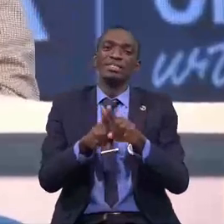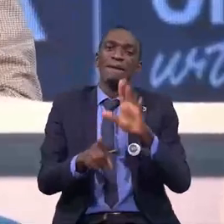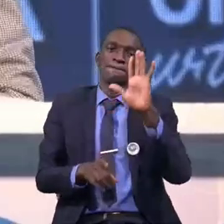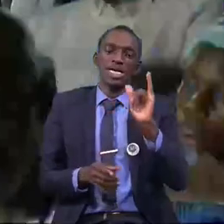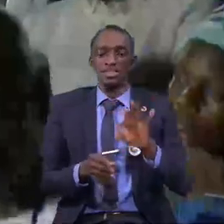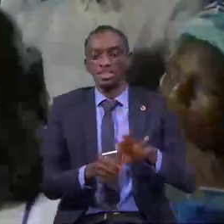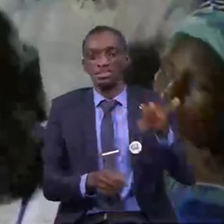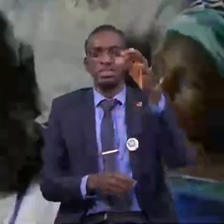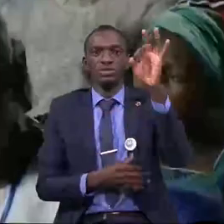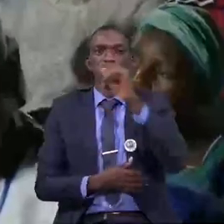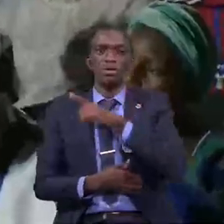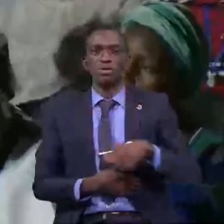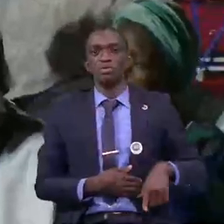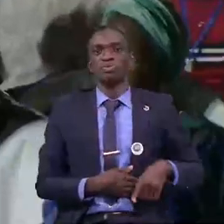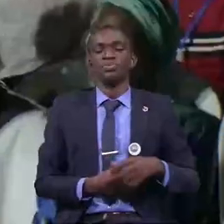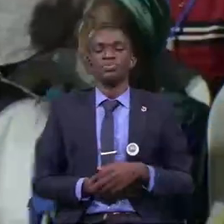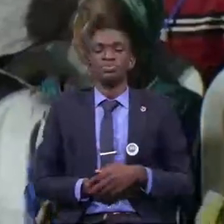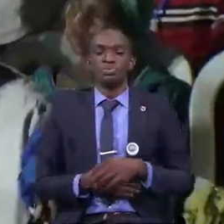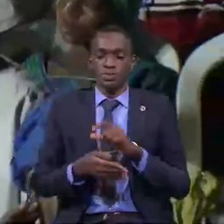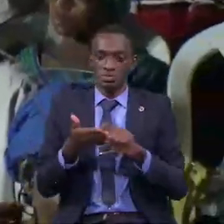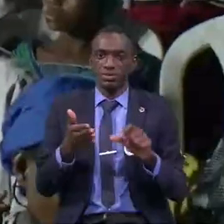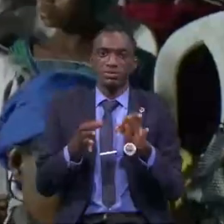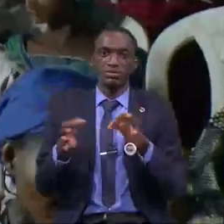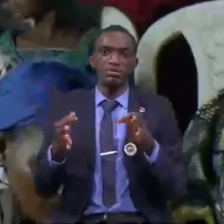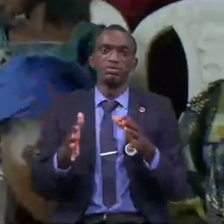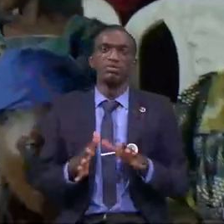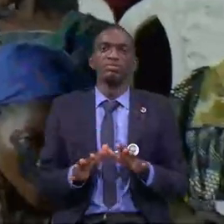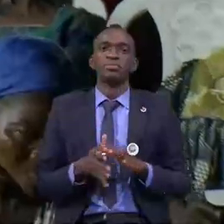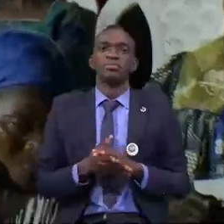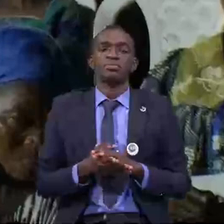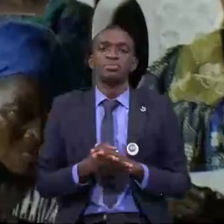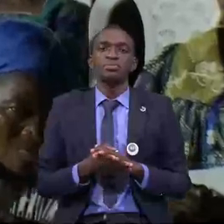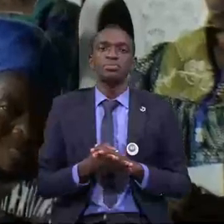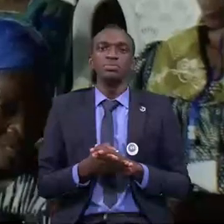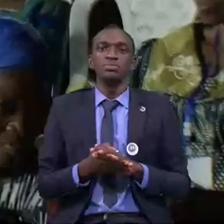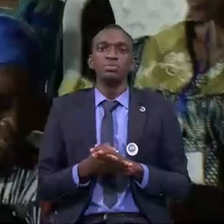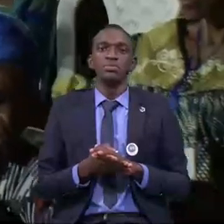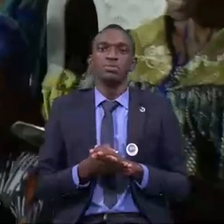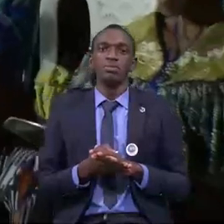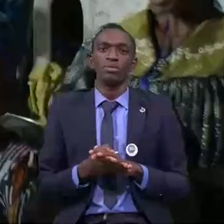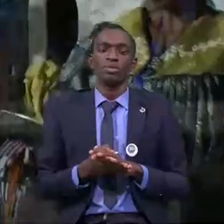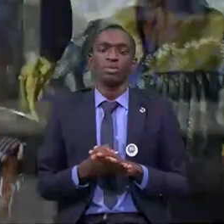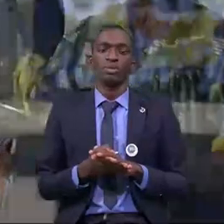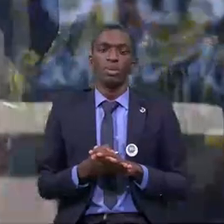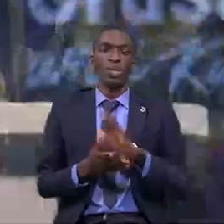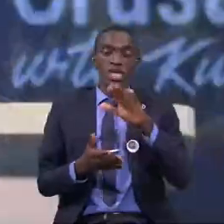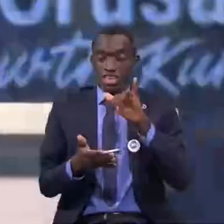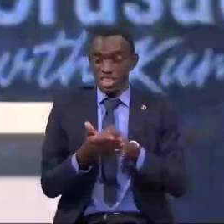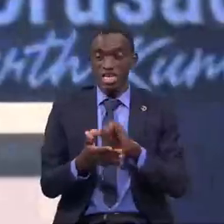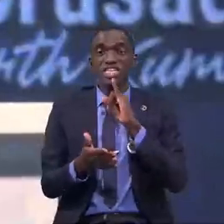contemplons comme dans un miroir la gloire du Seigneur comme Esaïe, et comme toi tu le verras, nous sommes transformés à la même image de gloire en